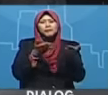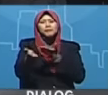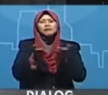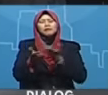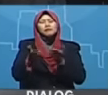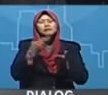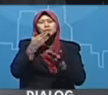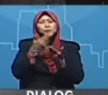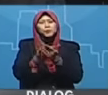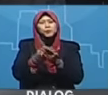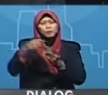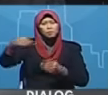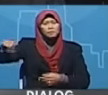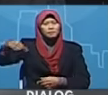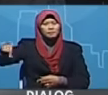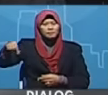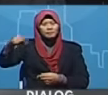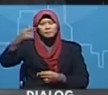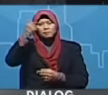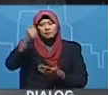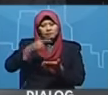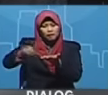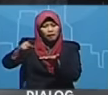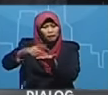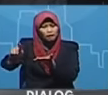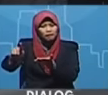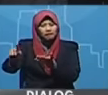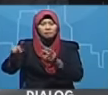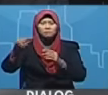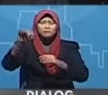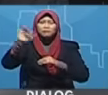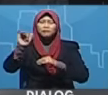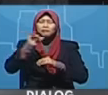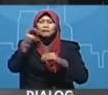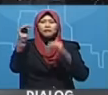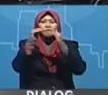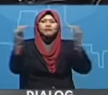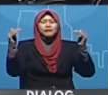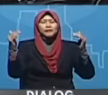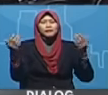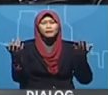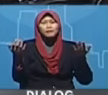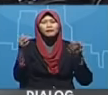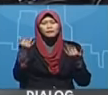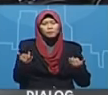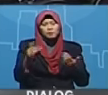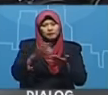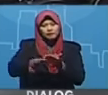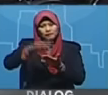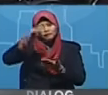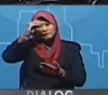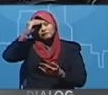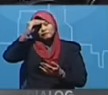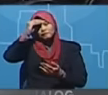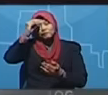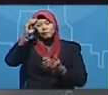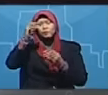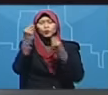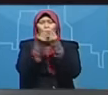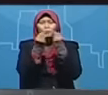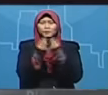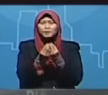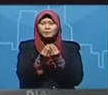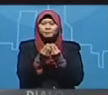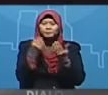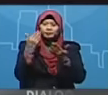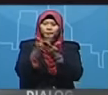sepatutnya melalui pakej yang ditawarkan dengan bayaran yang telah dibuat. Jadi untuk menjadi iktibar sebenarnya, kita melihat juga tadi jumlah untuk